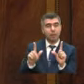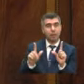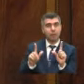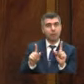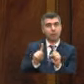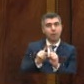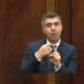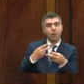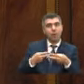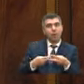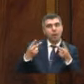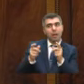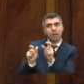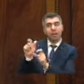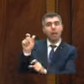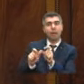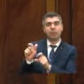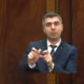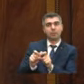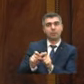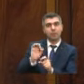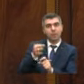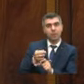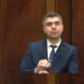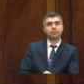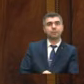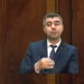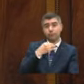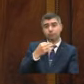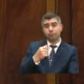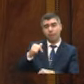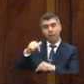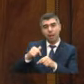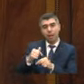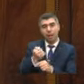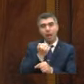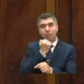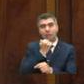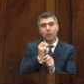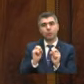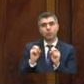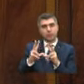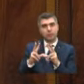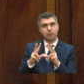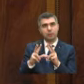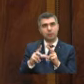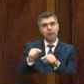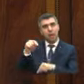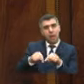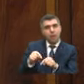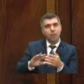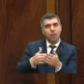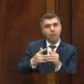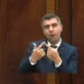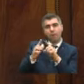الثقه والامال للمواطنين والمواطنات، ونعترفوا بالنقص الى كاين، نعترفوا به، وحنا معترفين بان هناك مجالات نقص، ولكن كاين